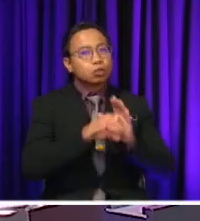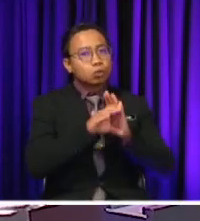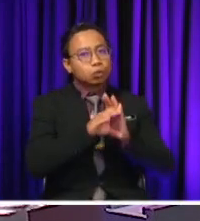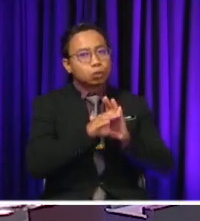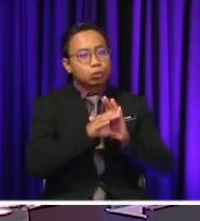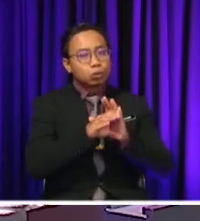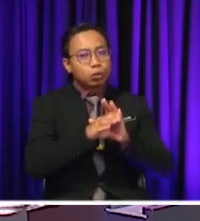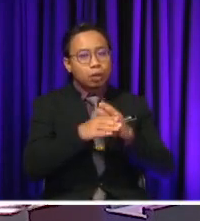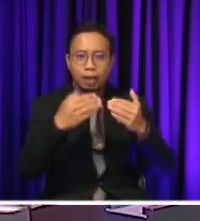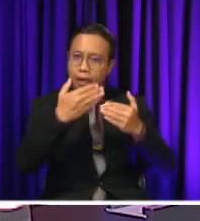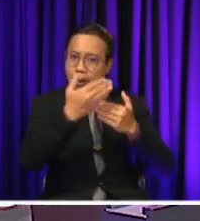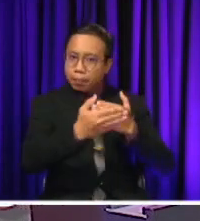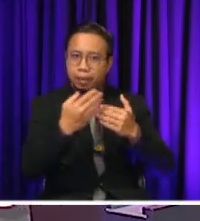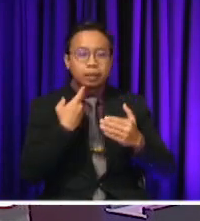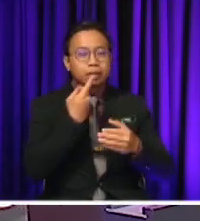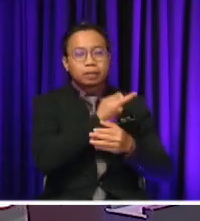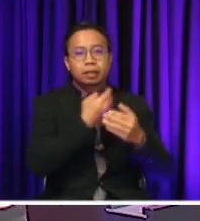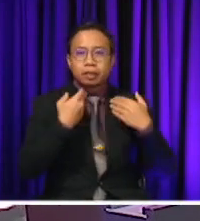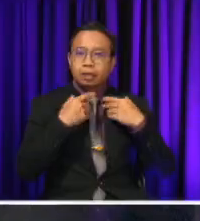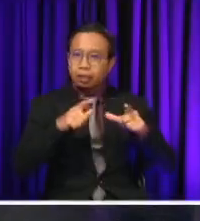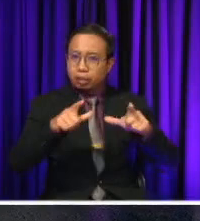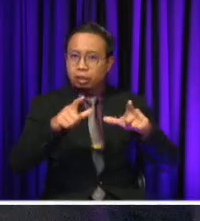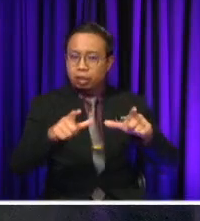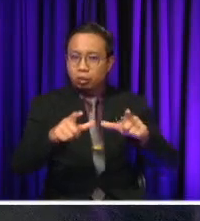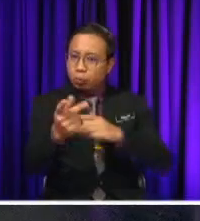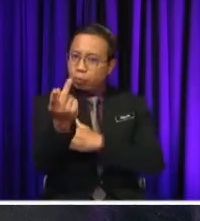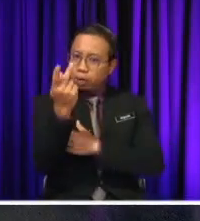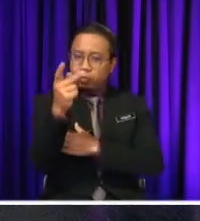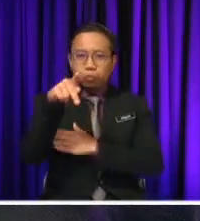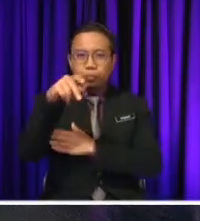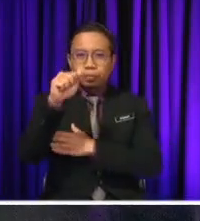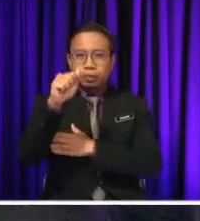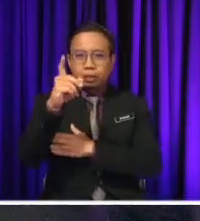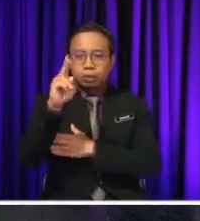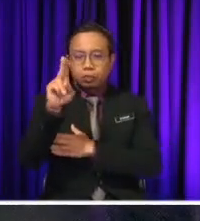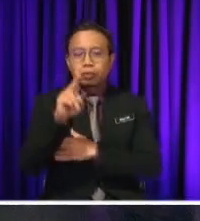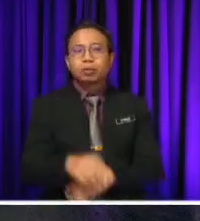Kak depan kita tuh kita ada kayu padu yang mana